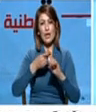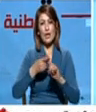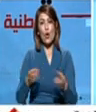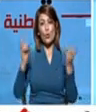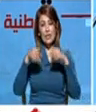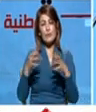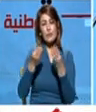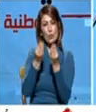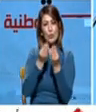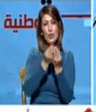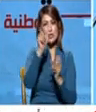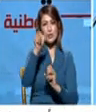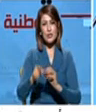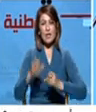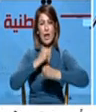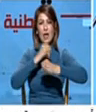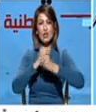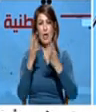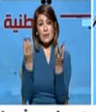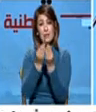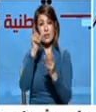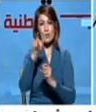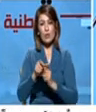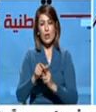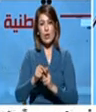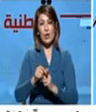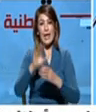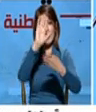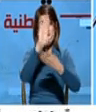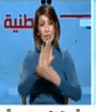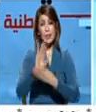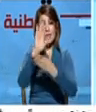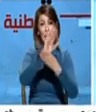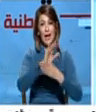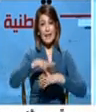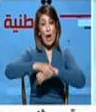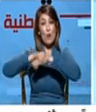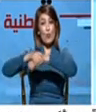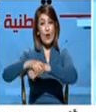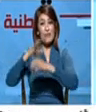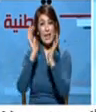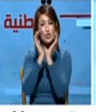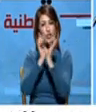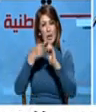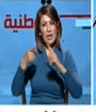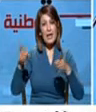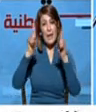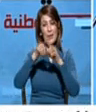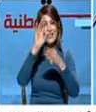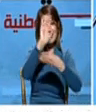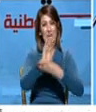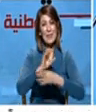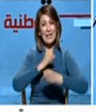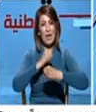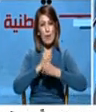متاح يعني في مرافقه للمؤسسه اجتماعيه بال بالعمليات المرافقه بالنسبه بالنسبه للمؤسسات